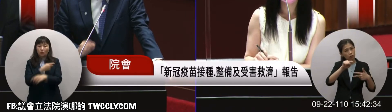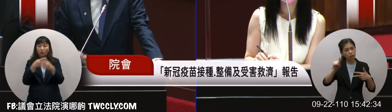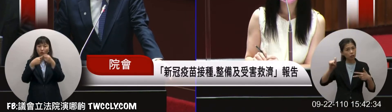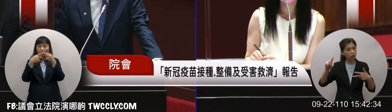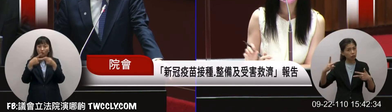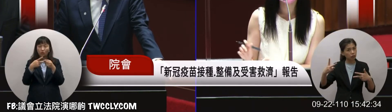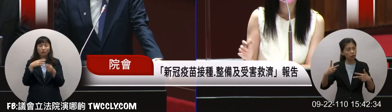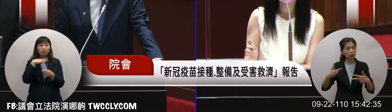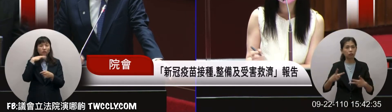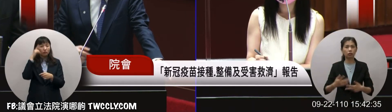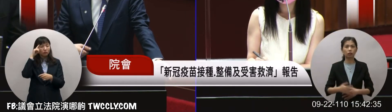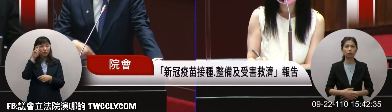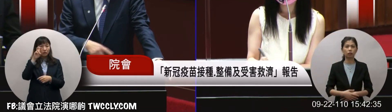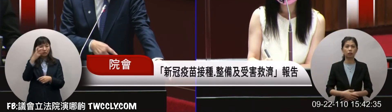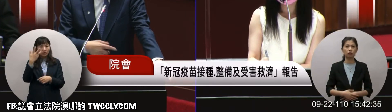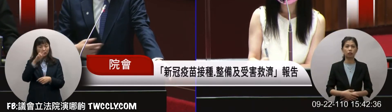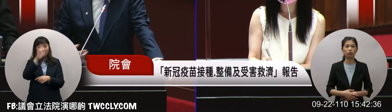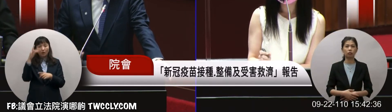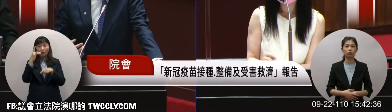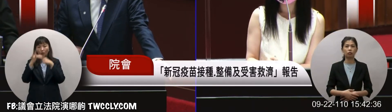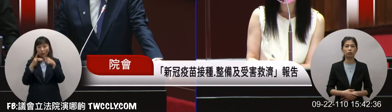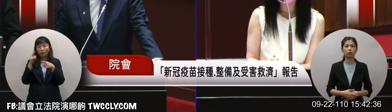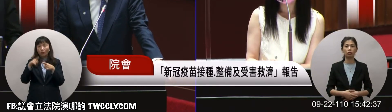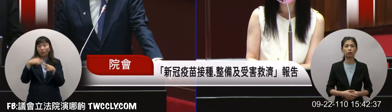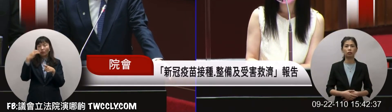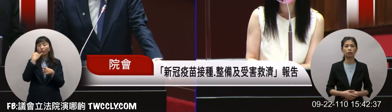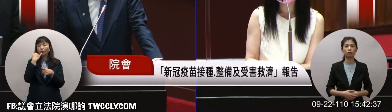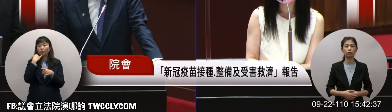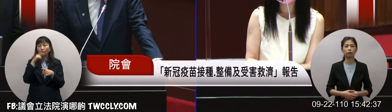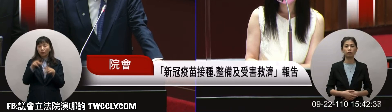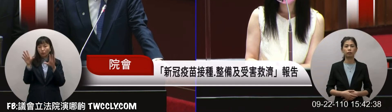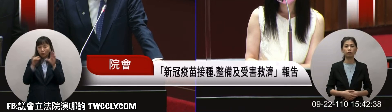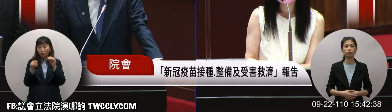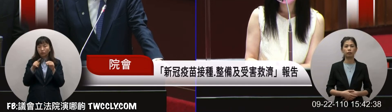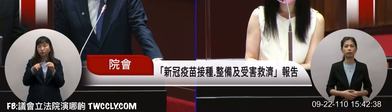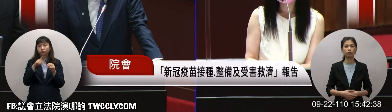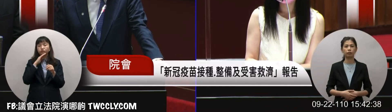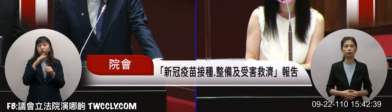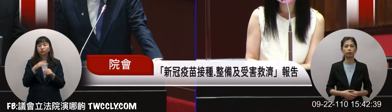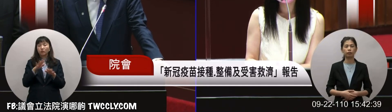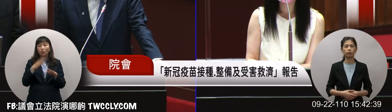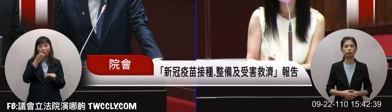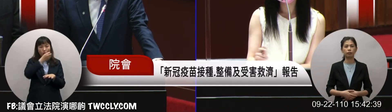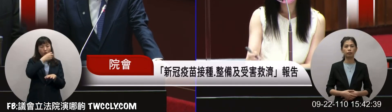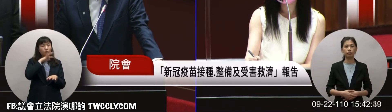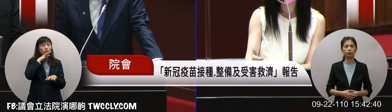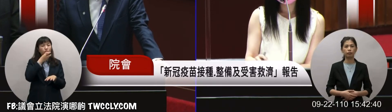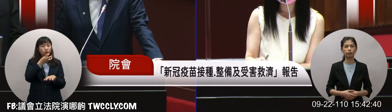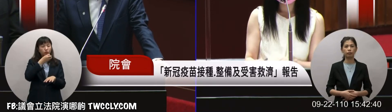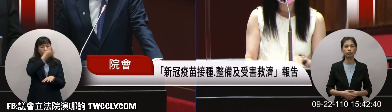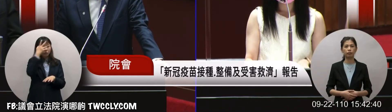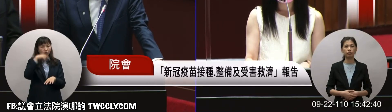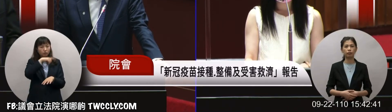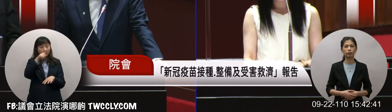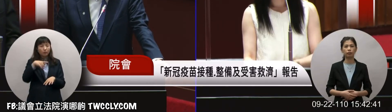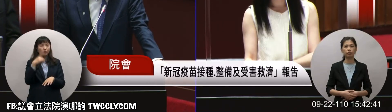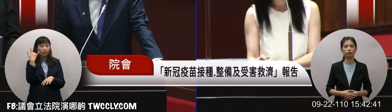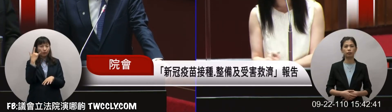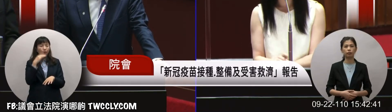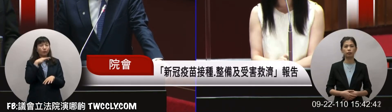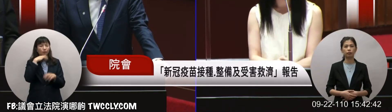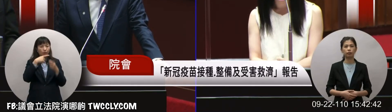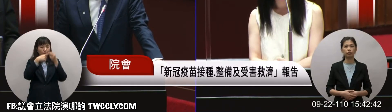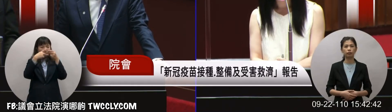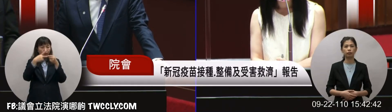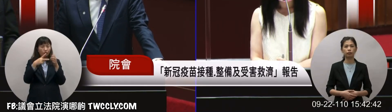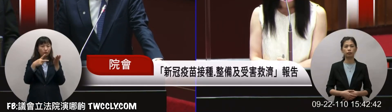过28天就打，因为目前的实验资料只有这些资料。那青少年我们可能会看久一点，在第二季的